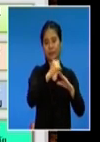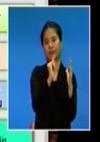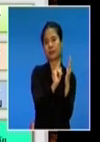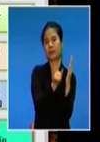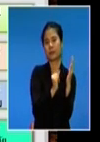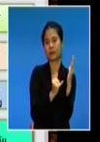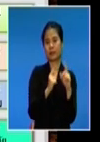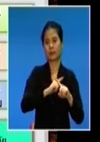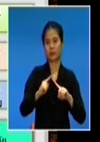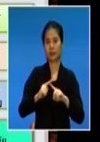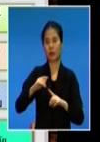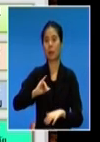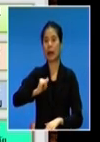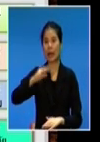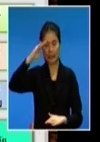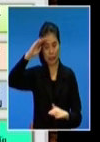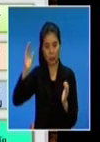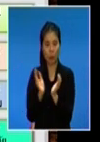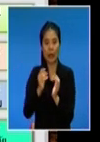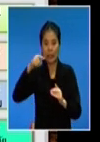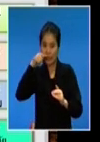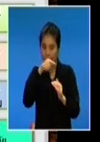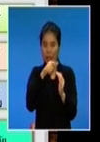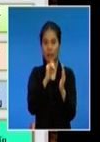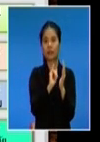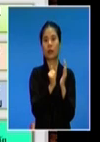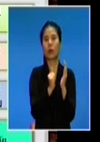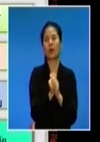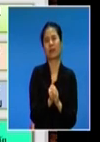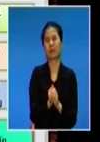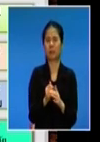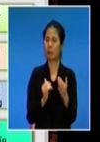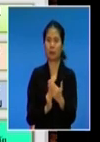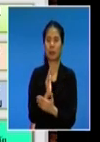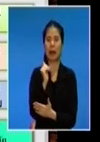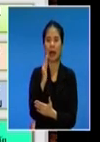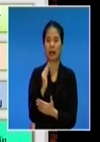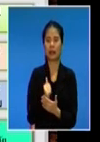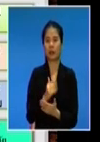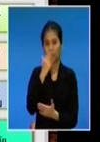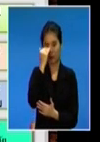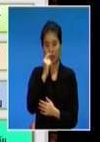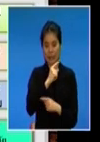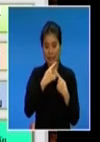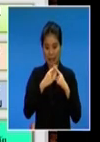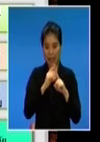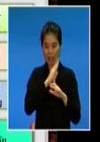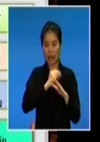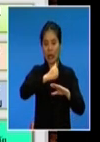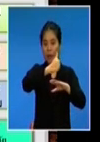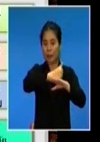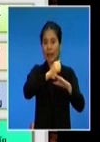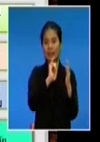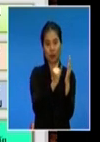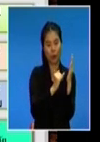ากผู้บัญชาการตำรวจสั่งจากตรงนี้ไปที่จังหวัดไม่เวิร์กแต่ถ้าทำไมเดิมที่ทำคือผู้ว่าราชการจังหวัดมานั่ง